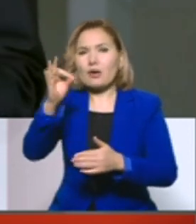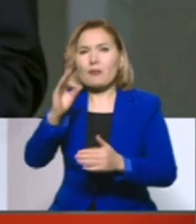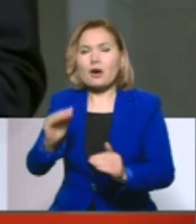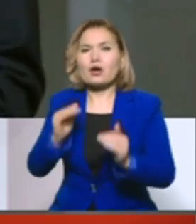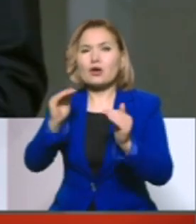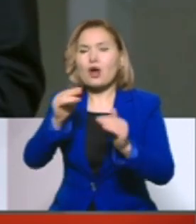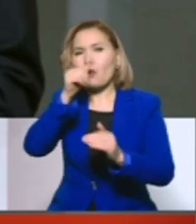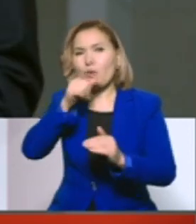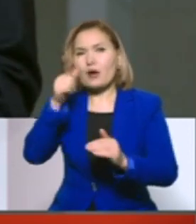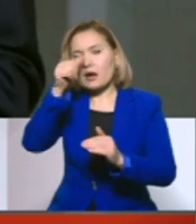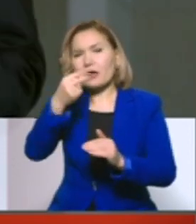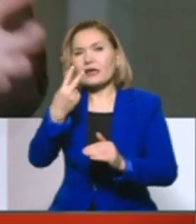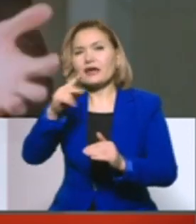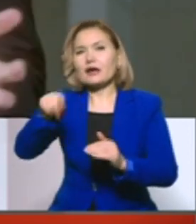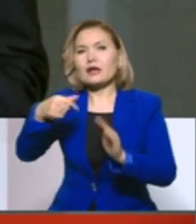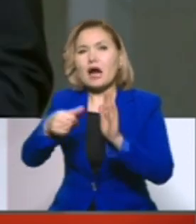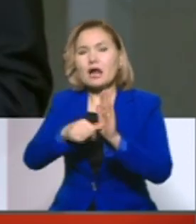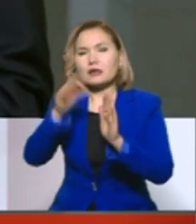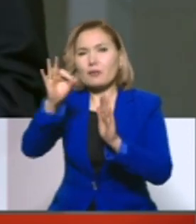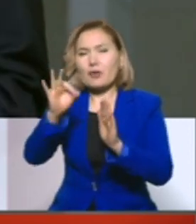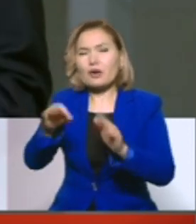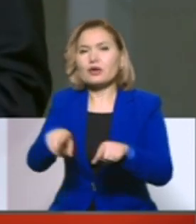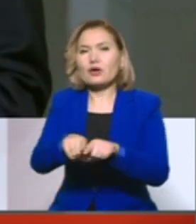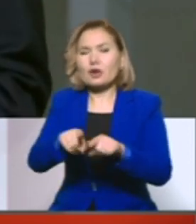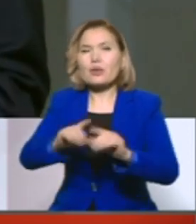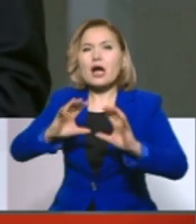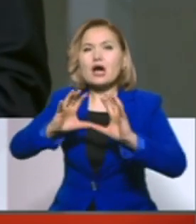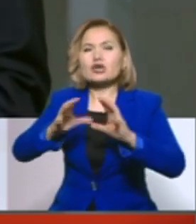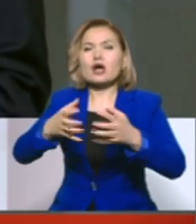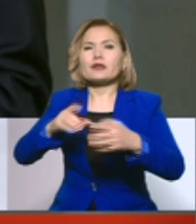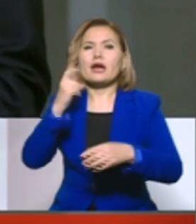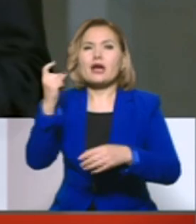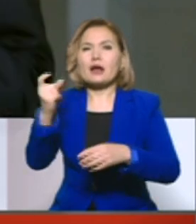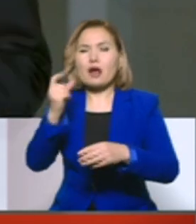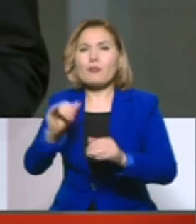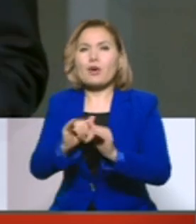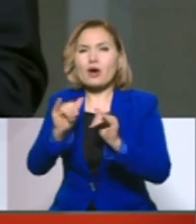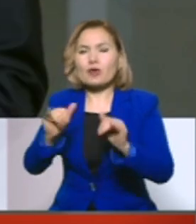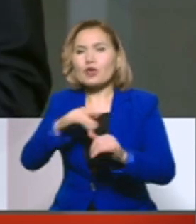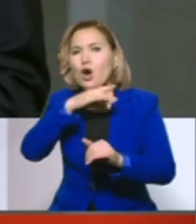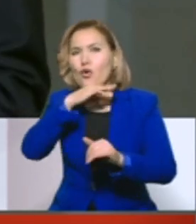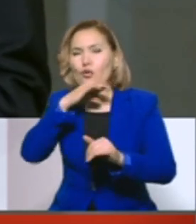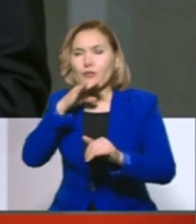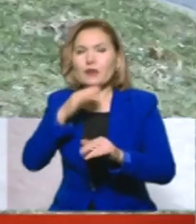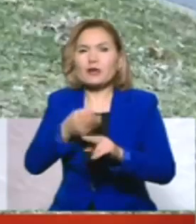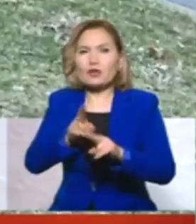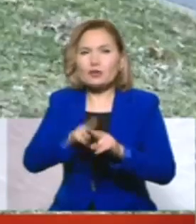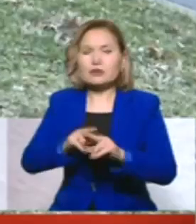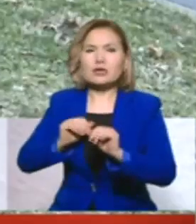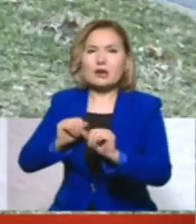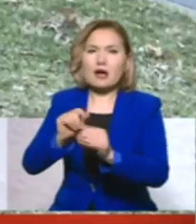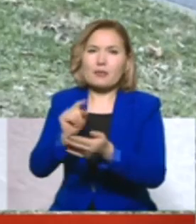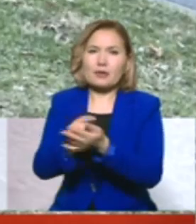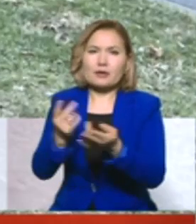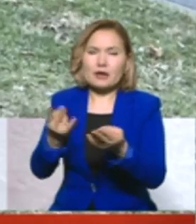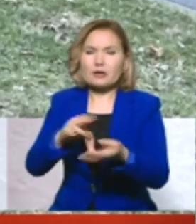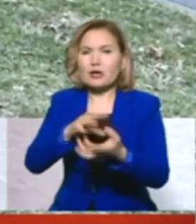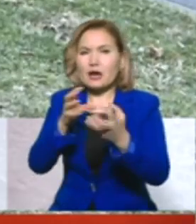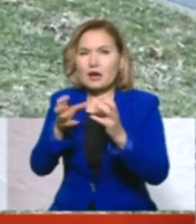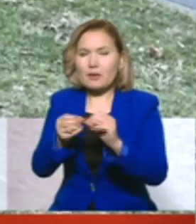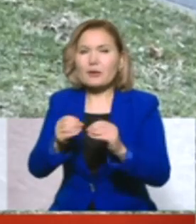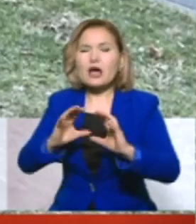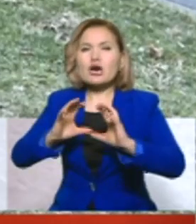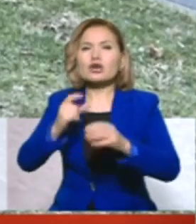Былтыр бұл көрсеткіш 2.6% болған. Сондай-ақ жаһандық экономиканы әлі де көптеген қауіптер күтіп тұр. Біріккен ұлттар ұйымының да